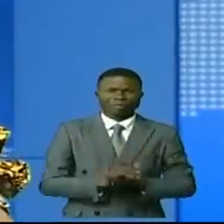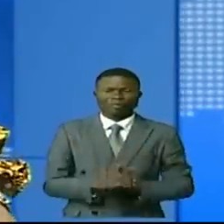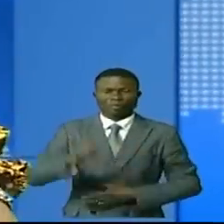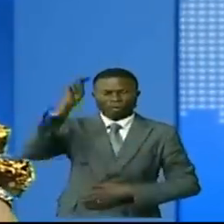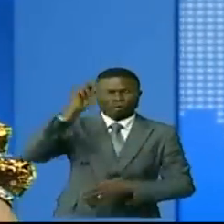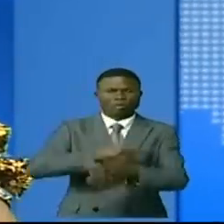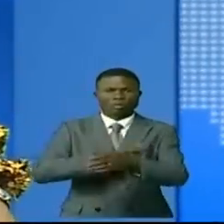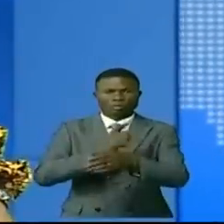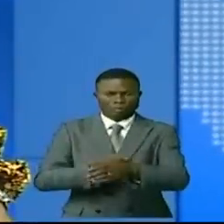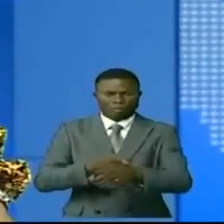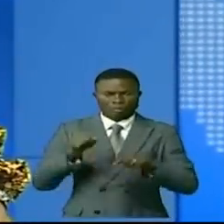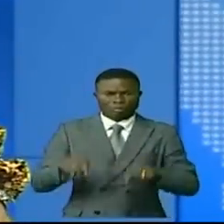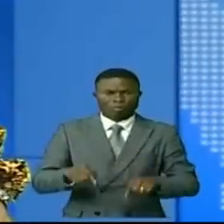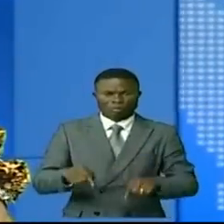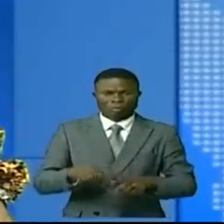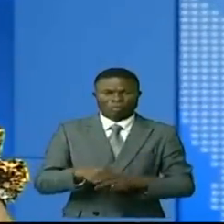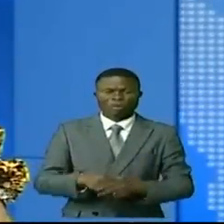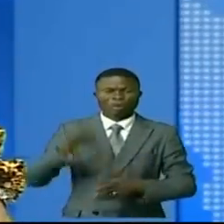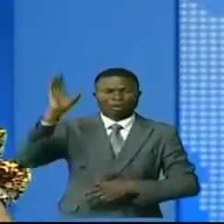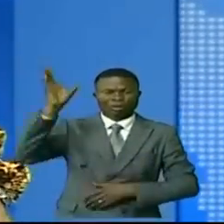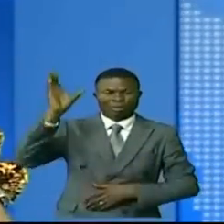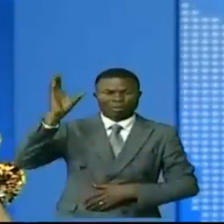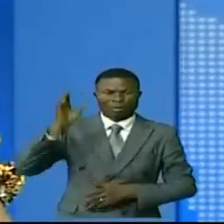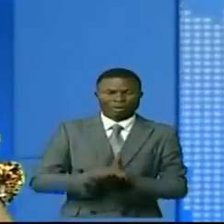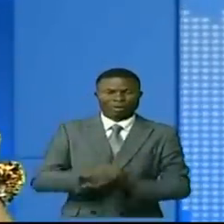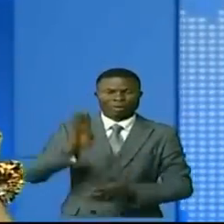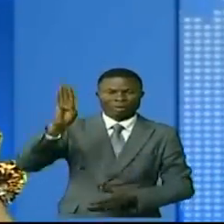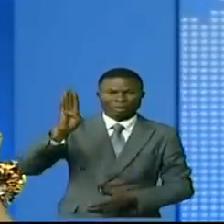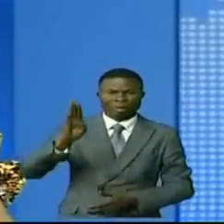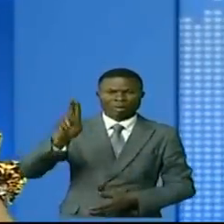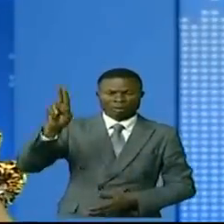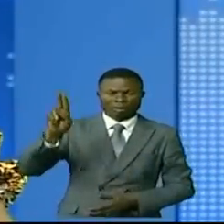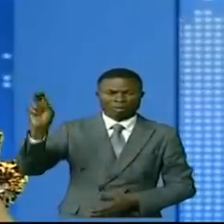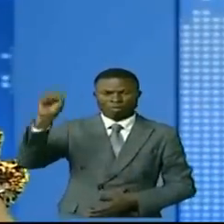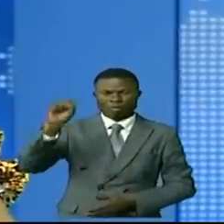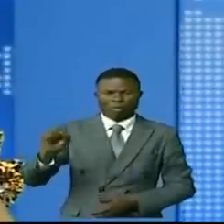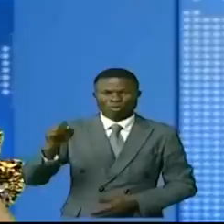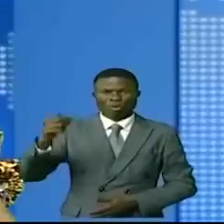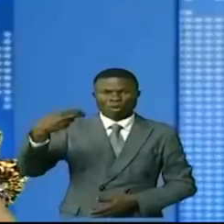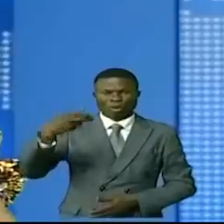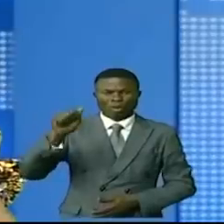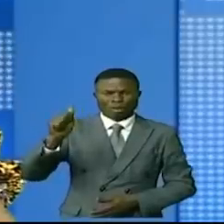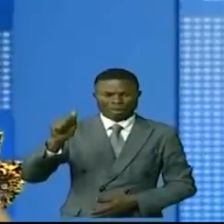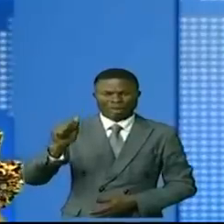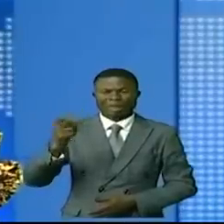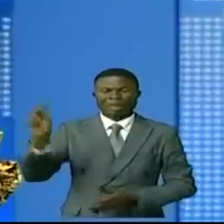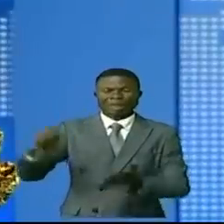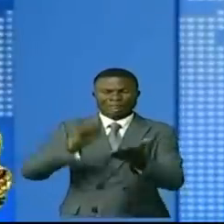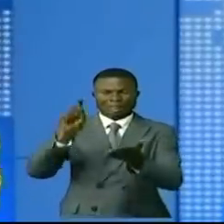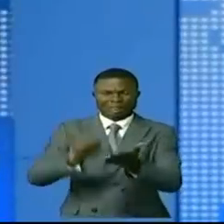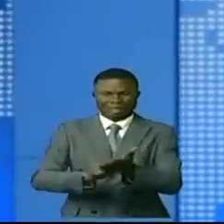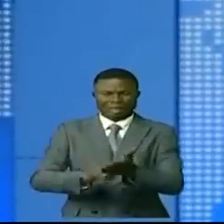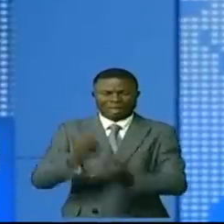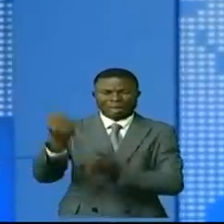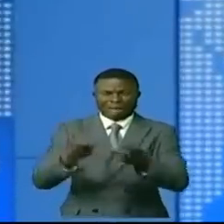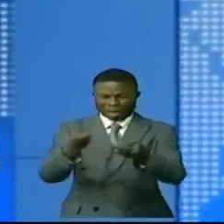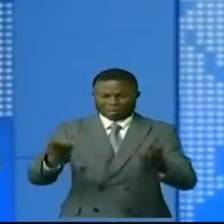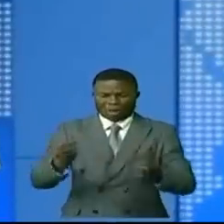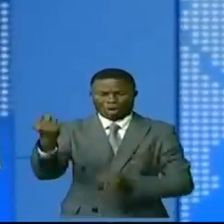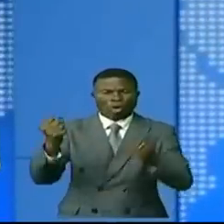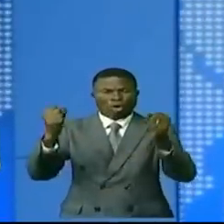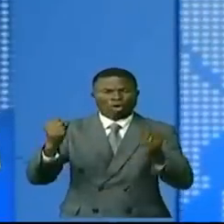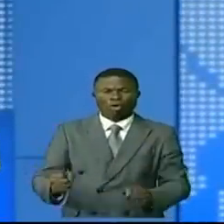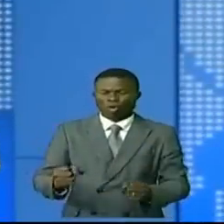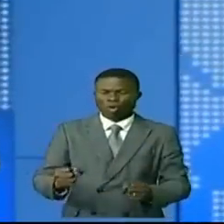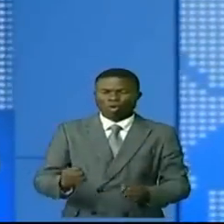Kivu, cette fois-ci dans la chefferie de Bouicha, la hausse de prix de taxes au parking de véhicules fait monter les